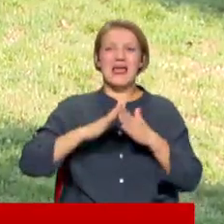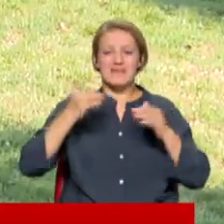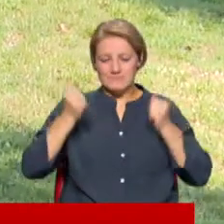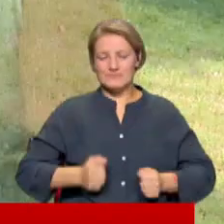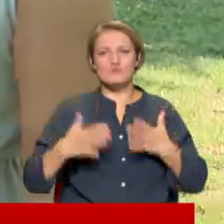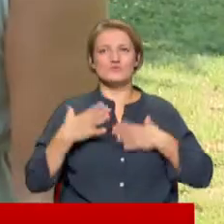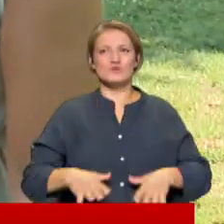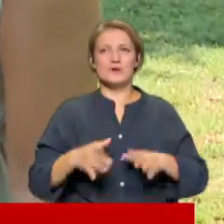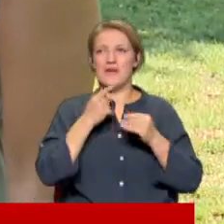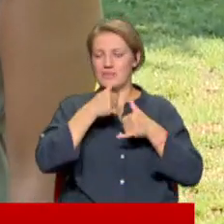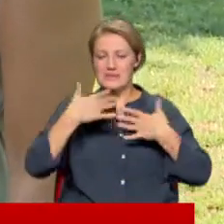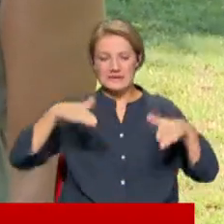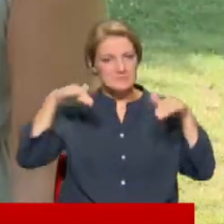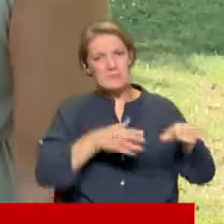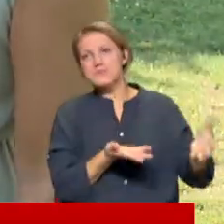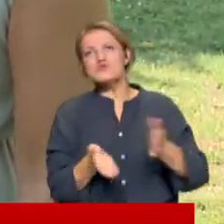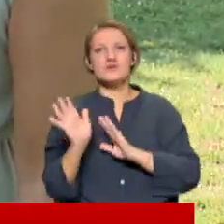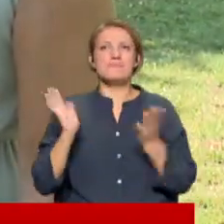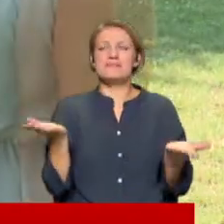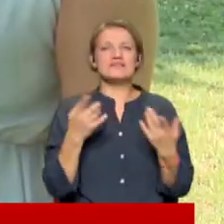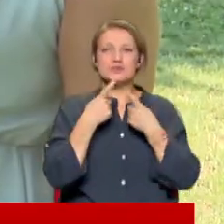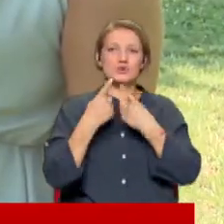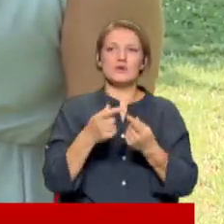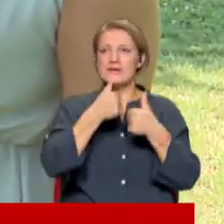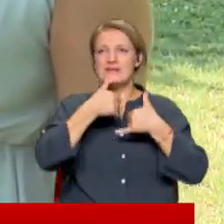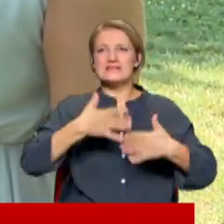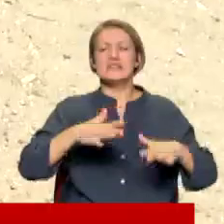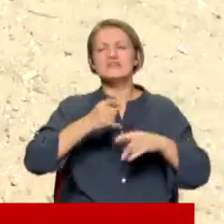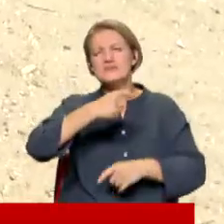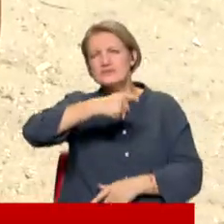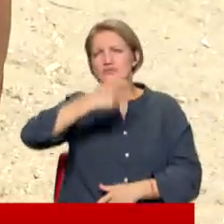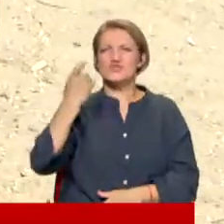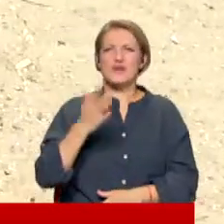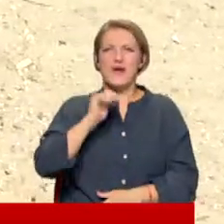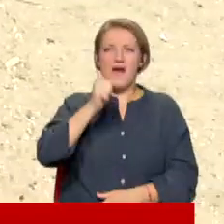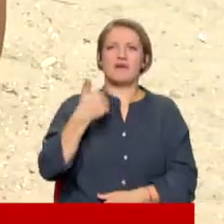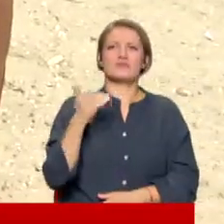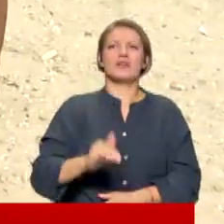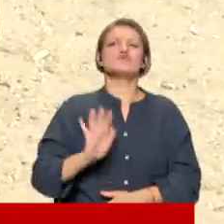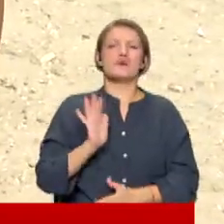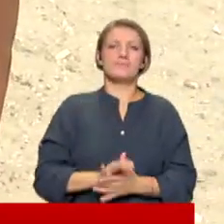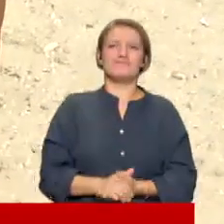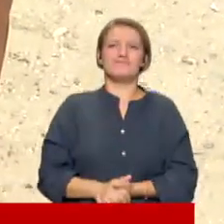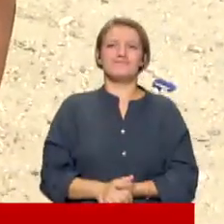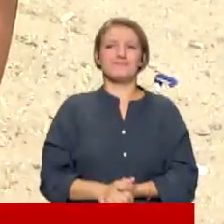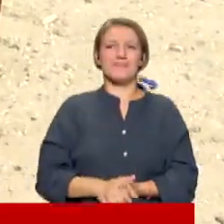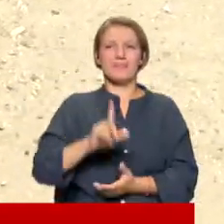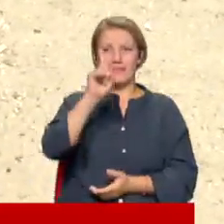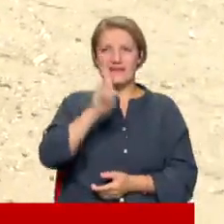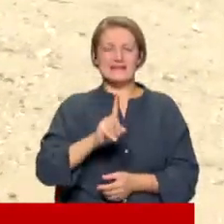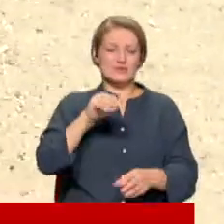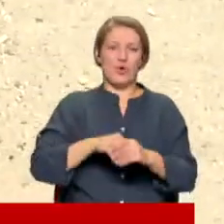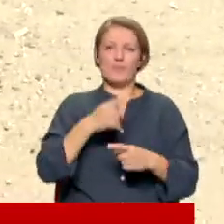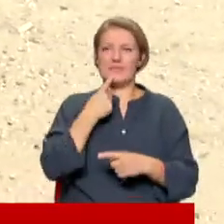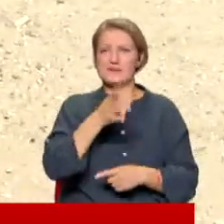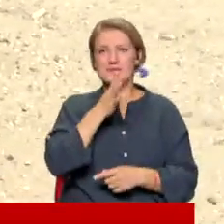falan kalmak istiyor denize de girdik çıktık nasıl söyleyeyim Denizin suyu çok sıcak her gün gelmeyeceğim ilk ve son